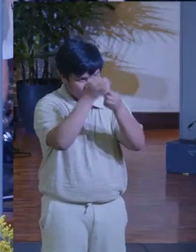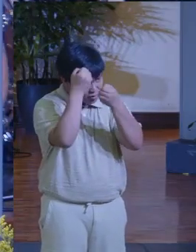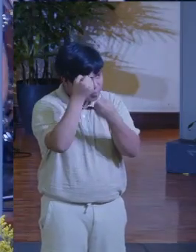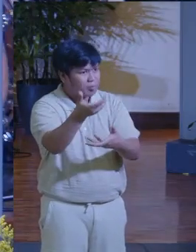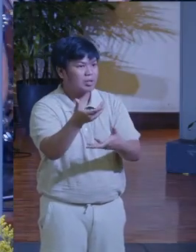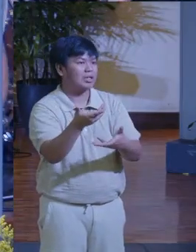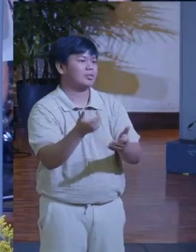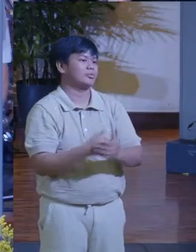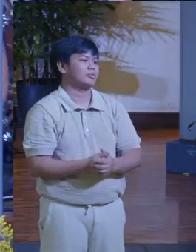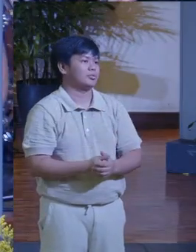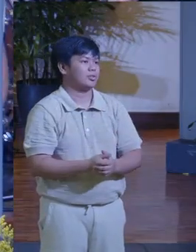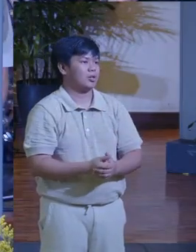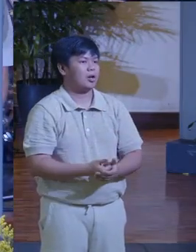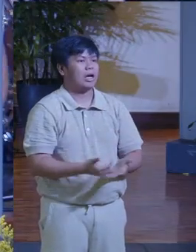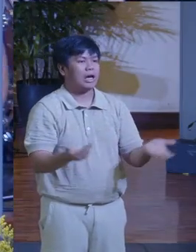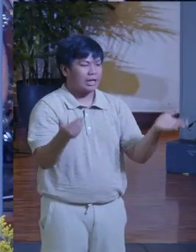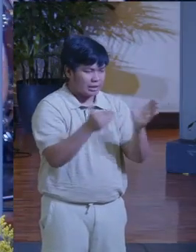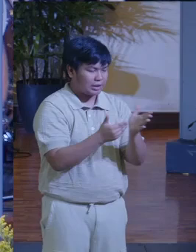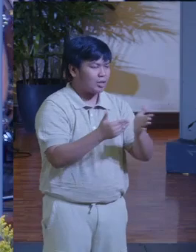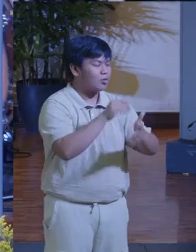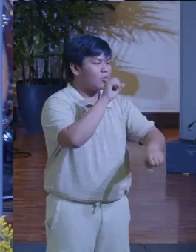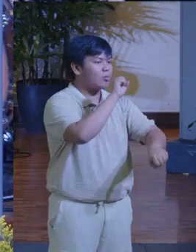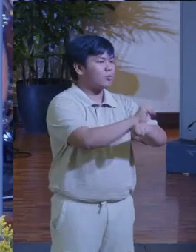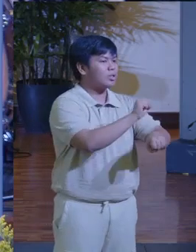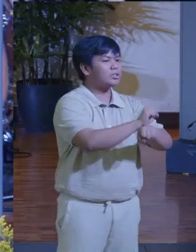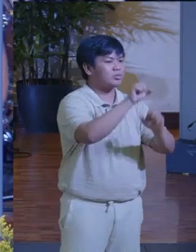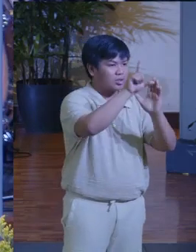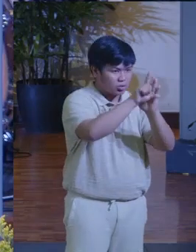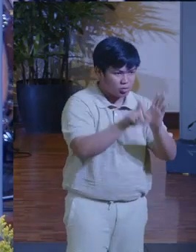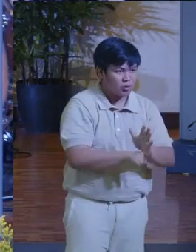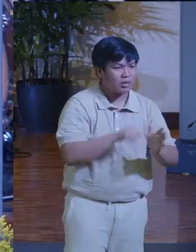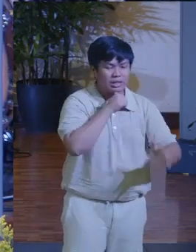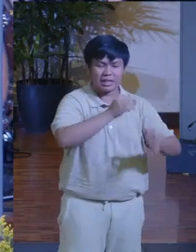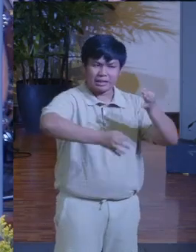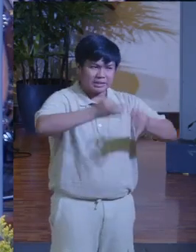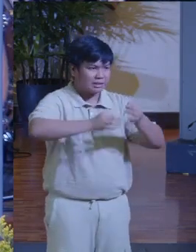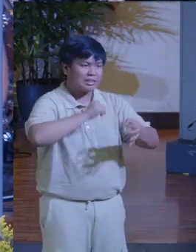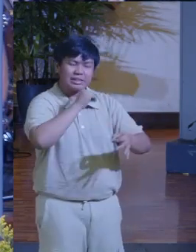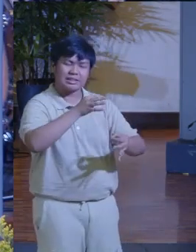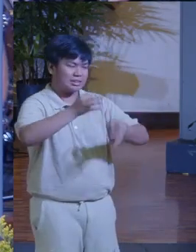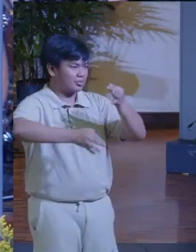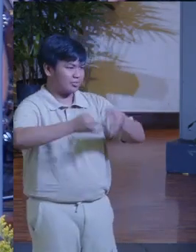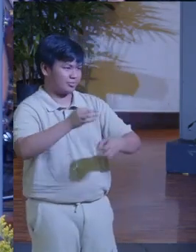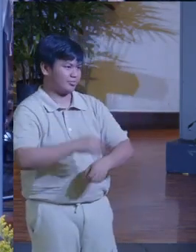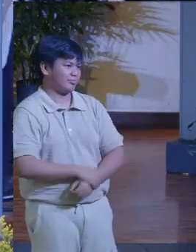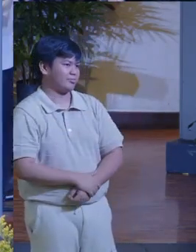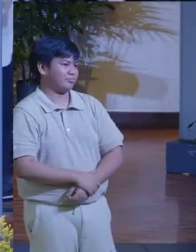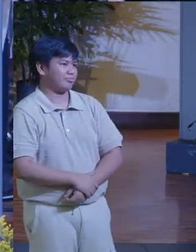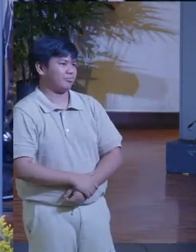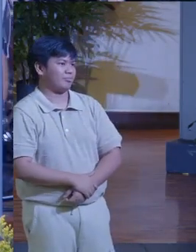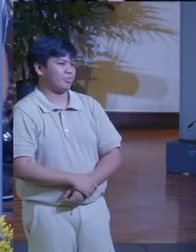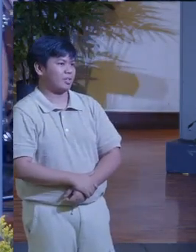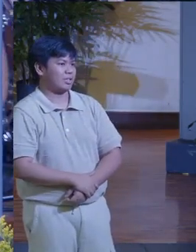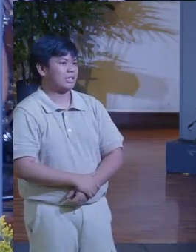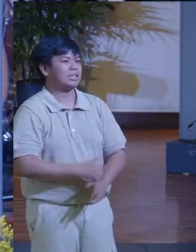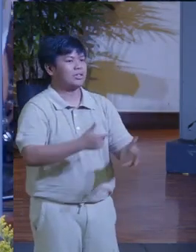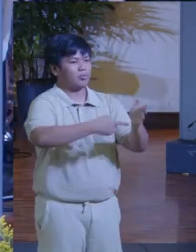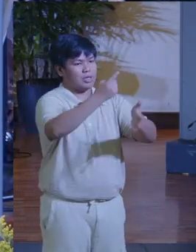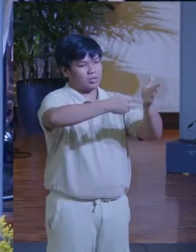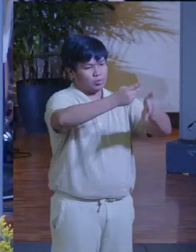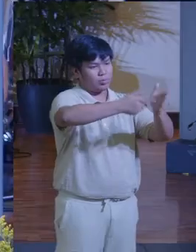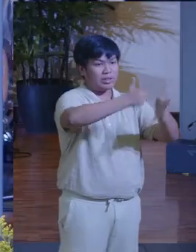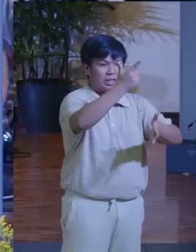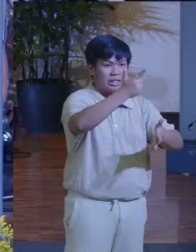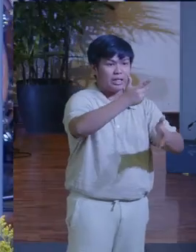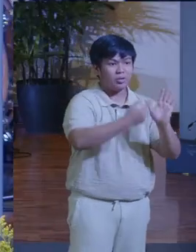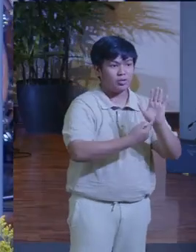law, works of the law, works of the law will not be justified, will not be justified, will not be justified. 3 beses niya